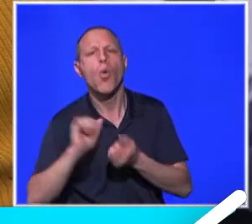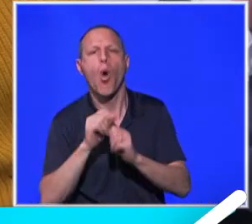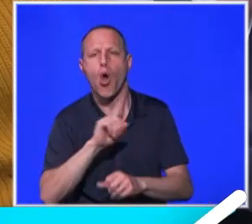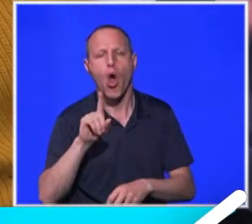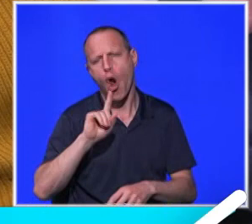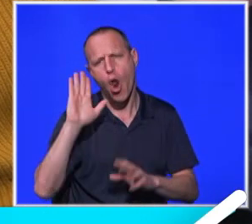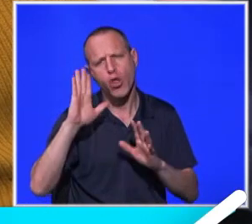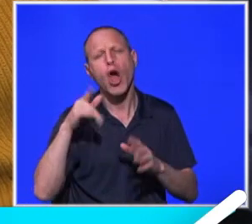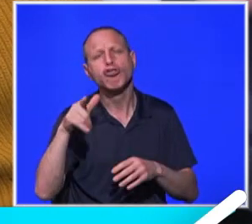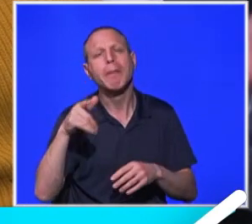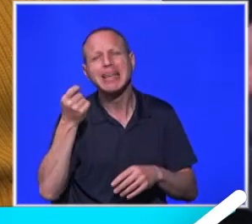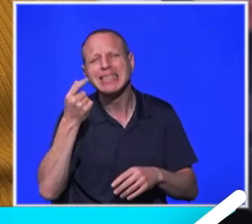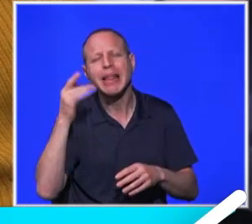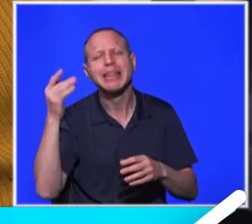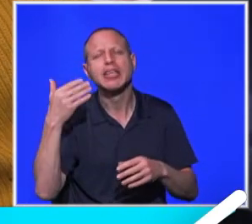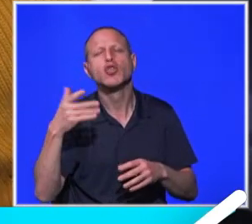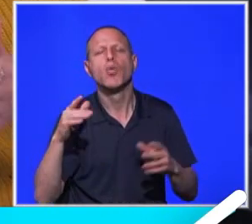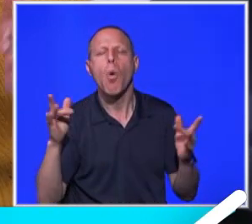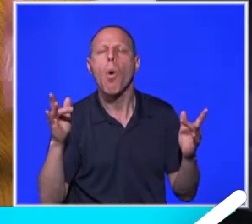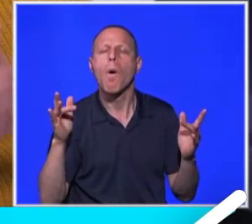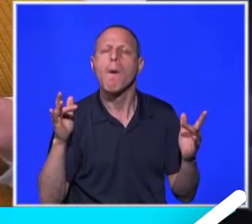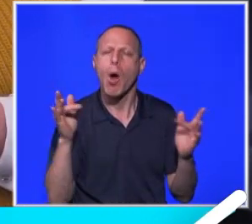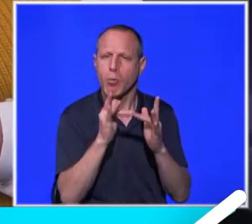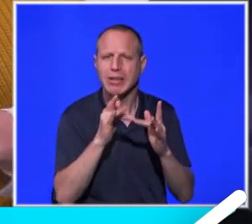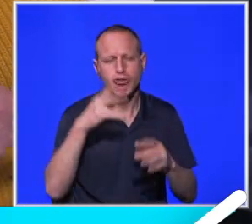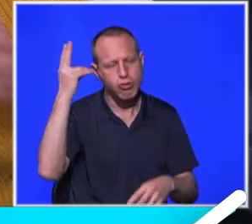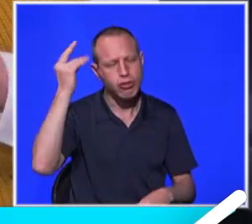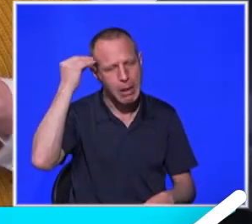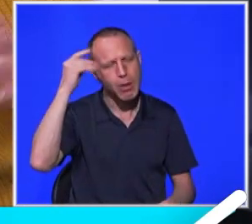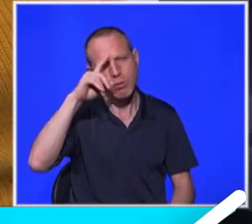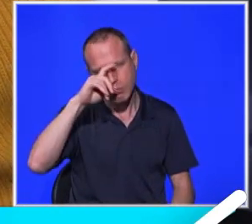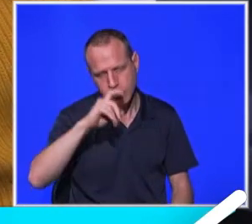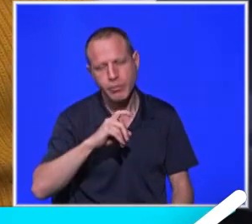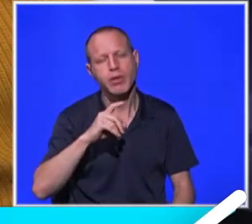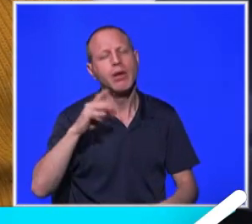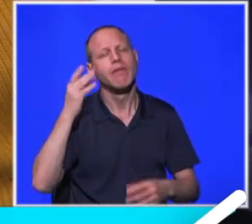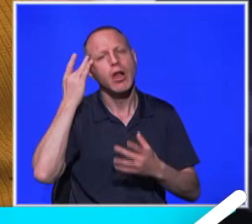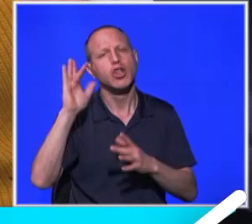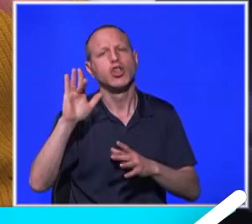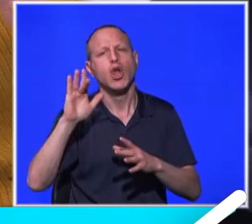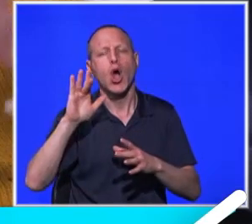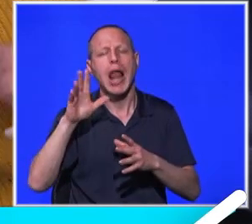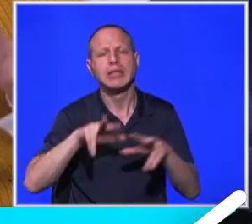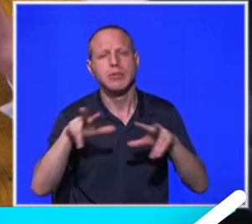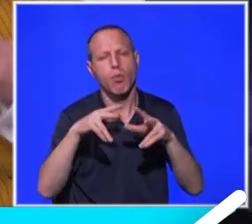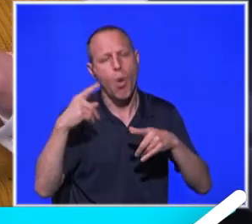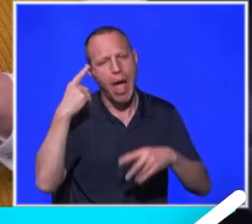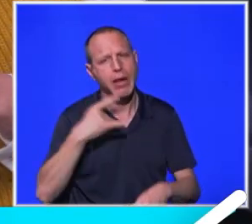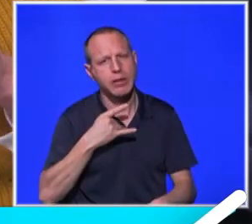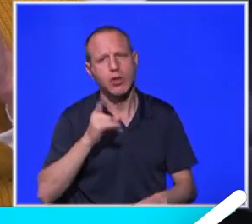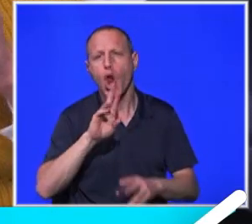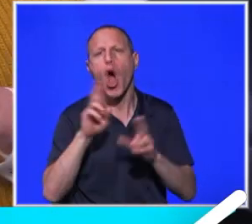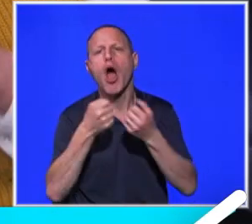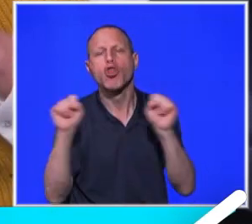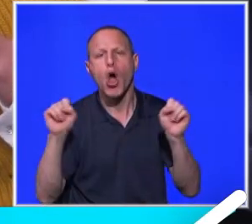יהיו קצת באופוזיציה כדי שילמדו ענווה ושיבינו שצריך לדאוג לציבור חרדי, לא רק לתורה, אלא גם לקמח. אבל אני גם לא חושבת שזה יהיה נורא אם הם